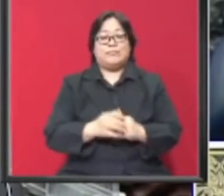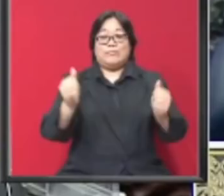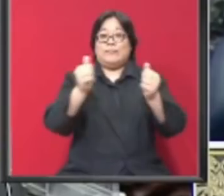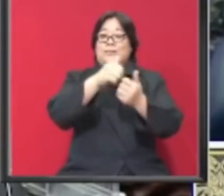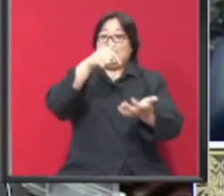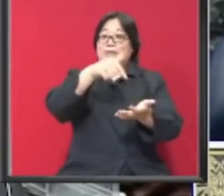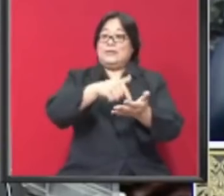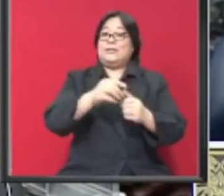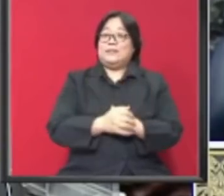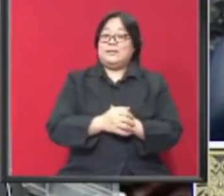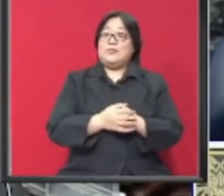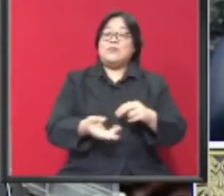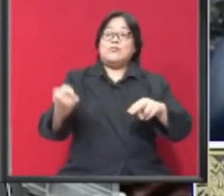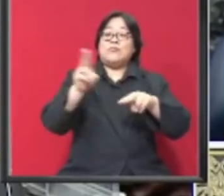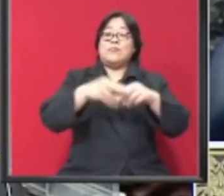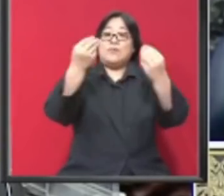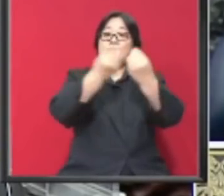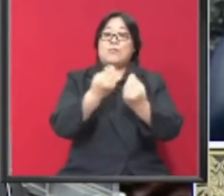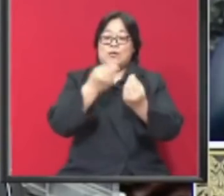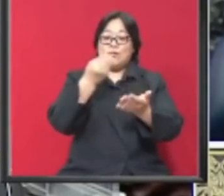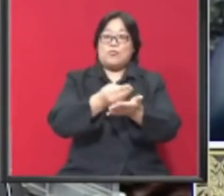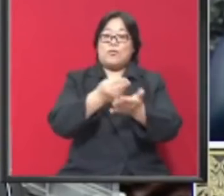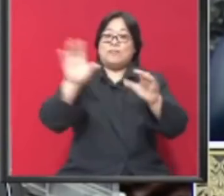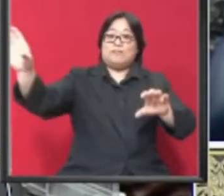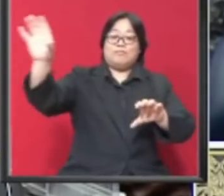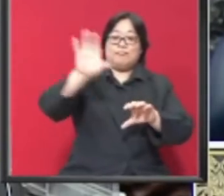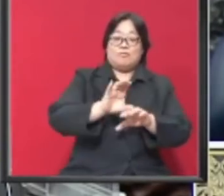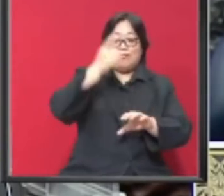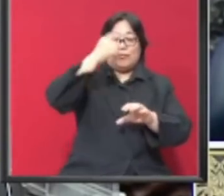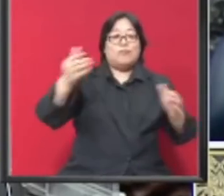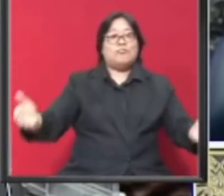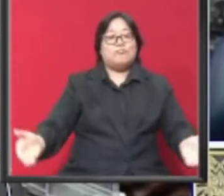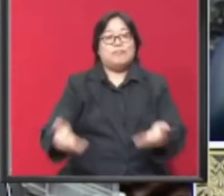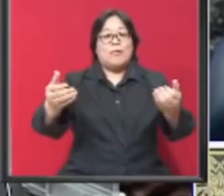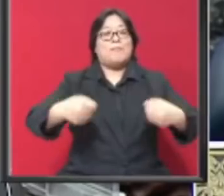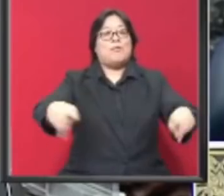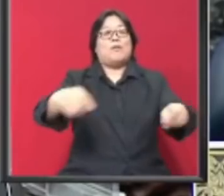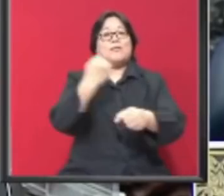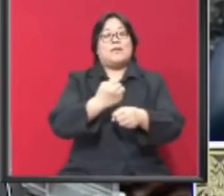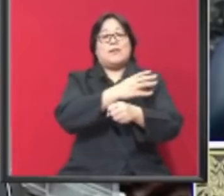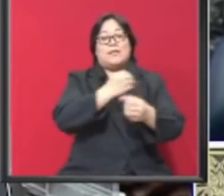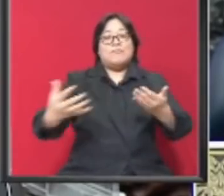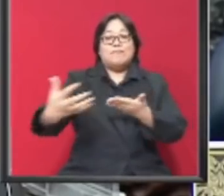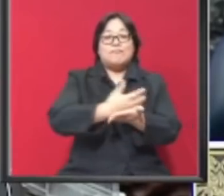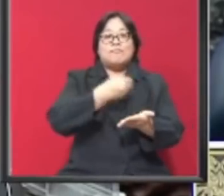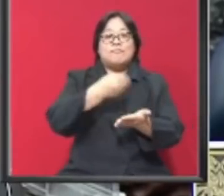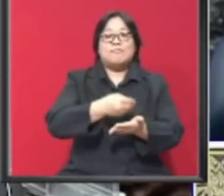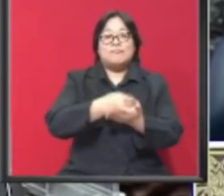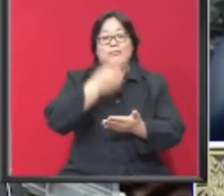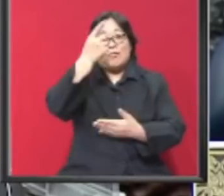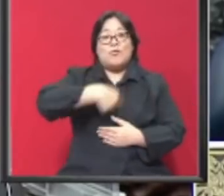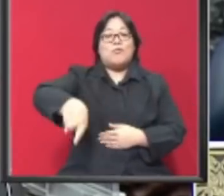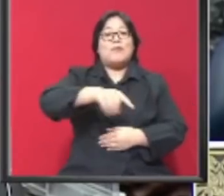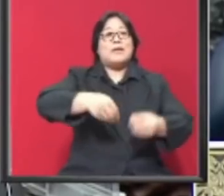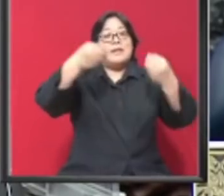ini pertambahan jumlah pelaporan untuk menjana peluang pekerjaan dan pendapatan bagi